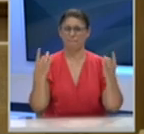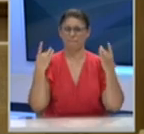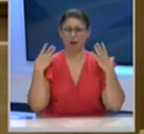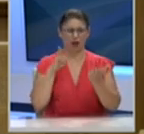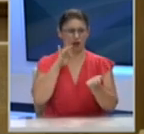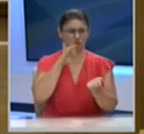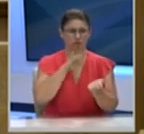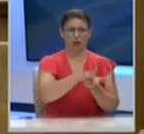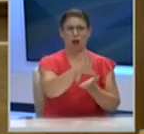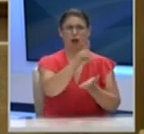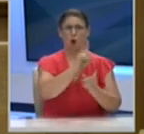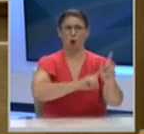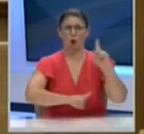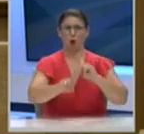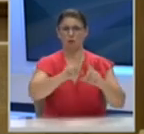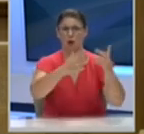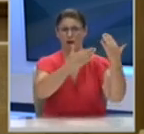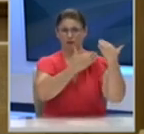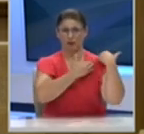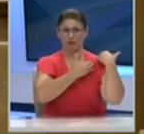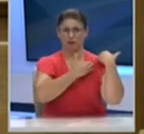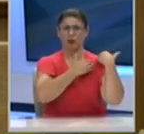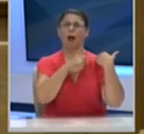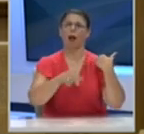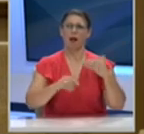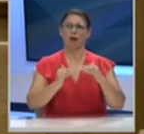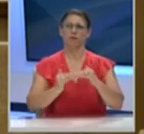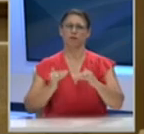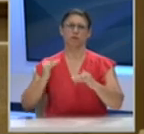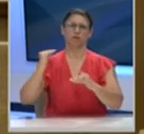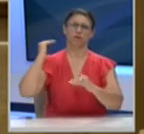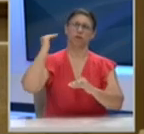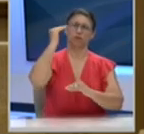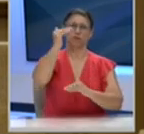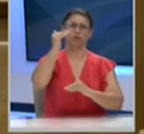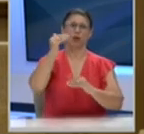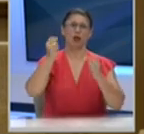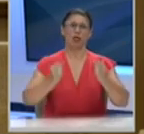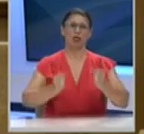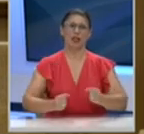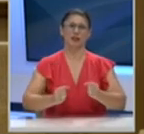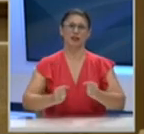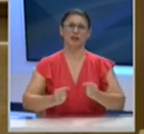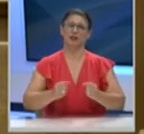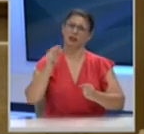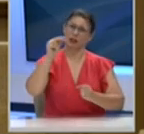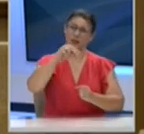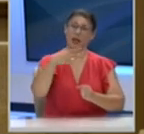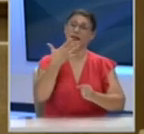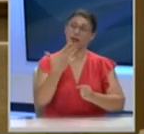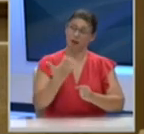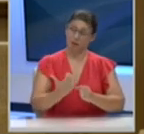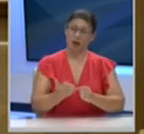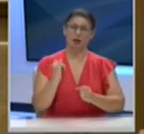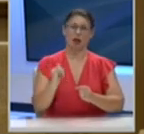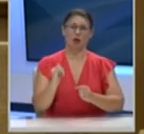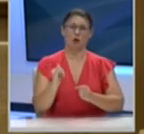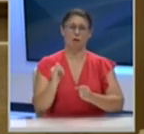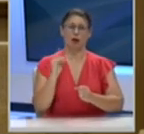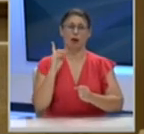οποίοι ευθύνονται, αλλά τους προάγει και τους αξιοποιεί. Και υπάρχει ακόμη